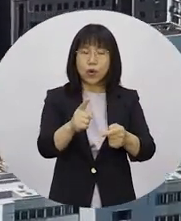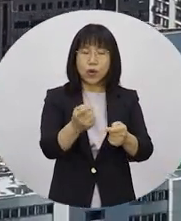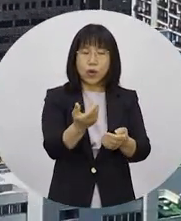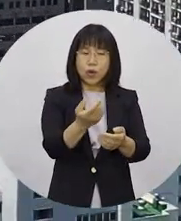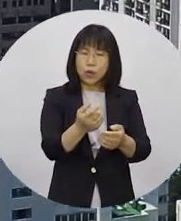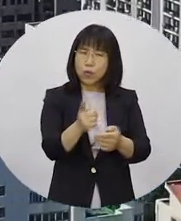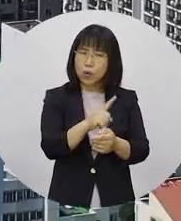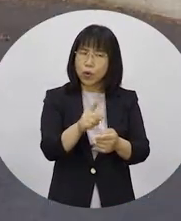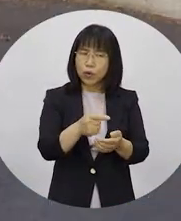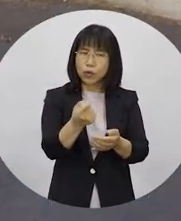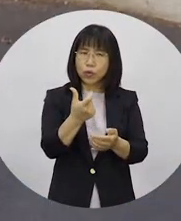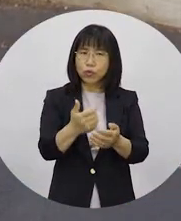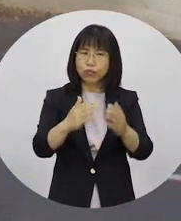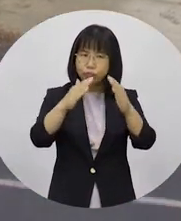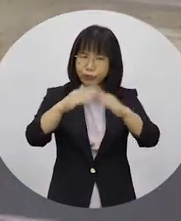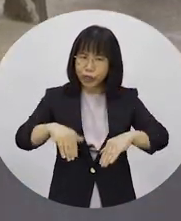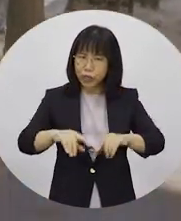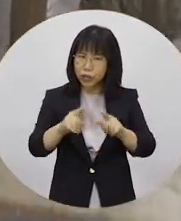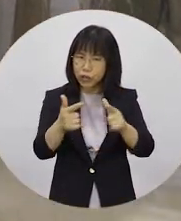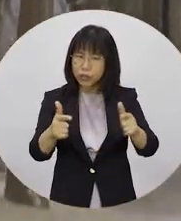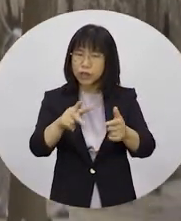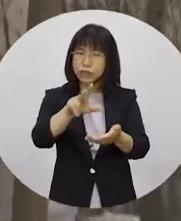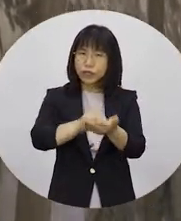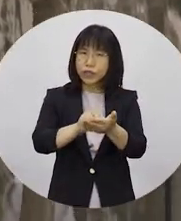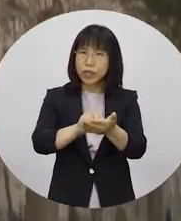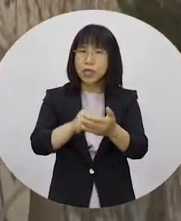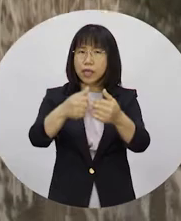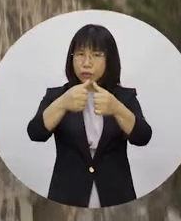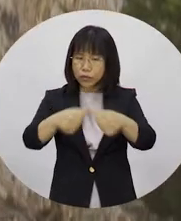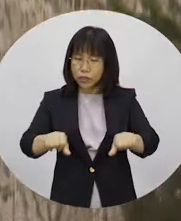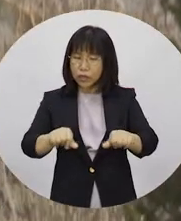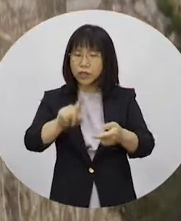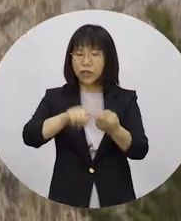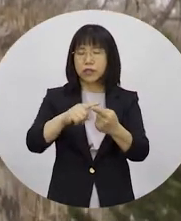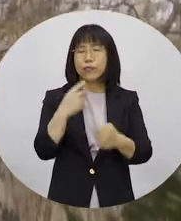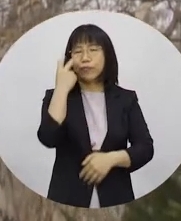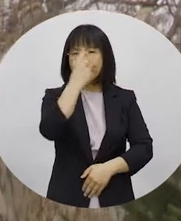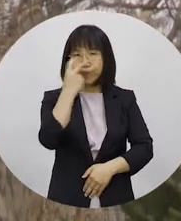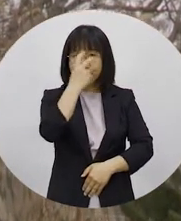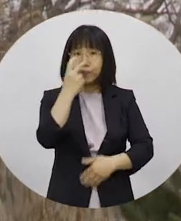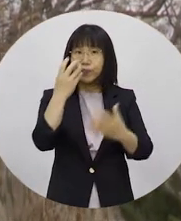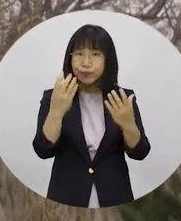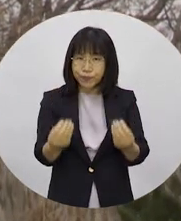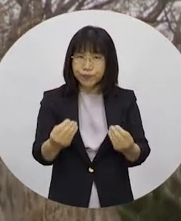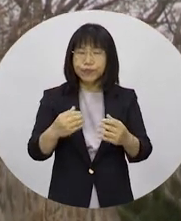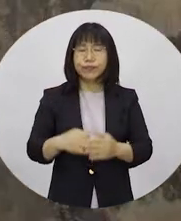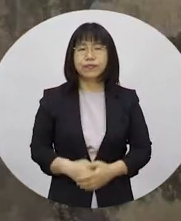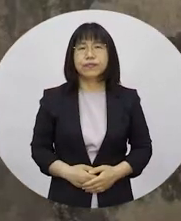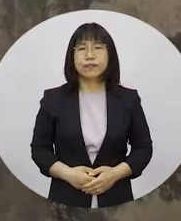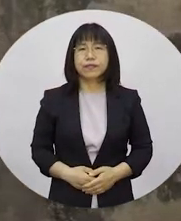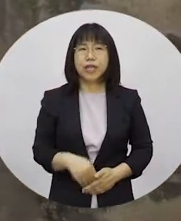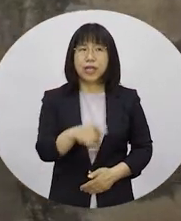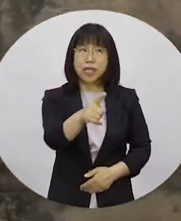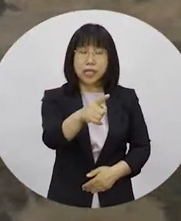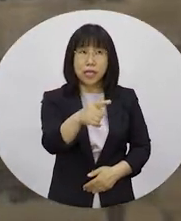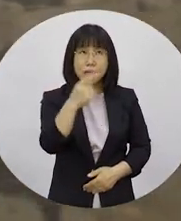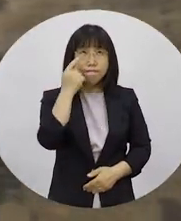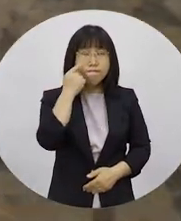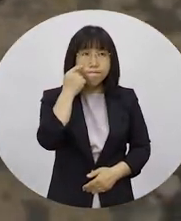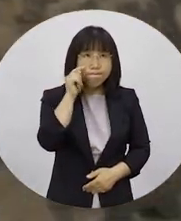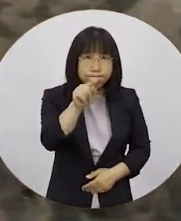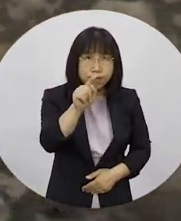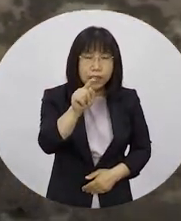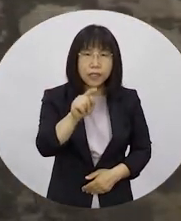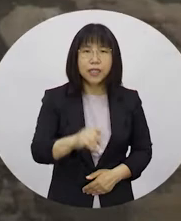구조부 손상, 균열 여부, 구조물의 위험 여부 등을 집중 점검했습니다. 점검 결과 지적된